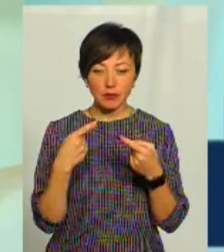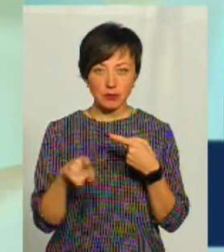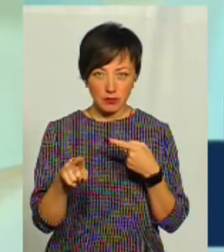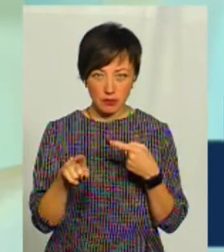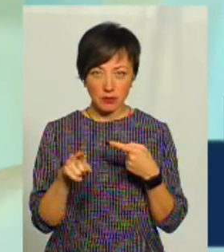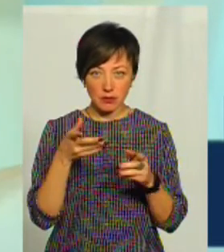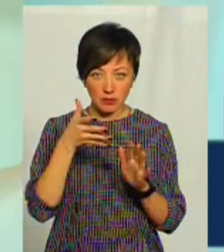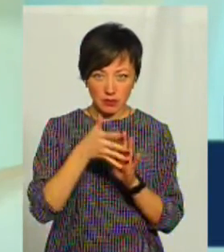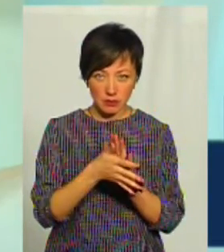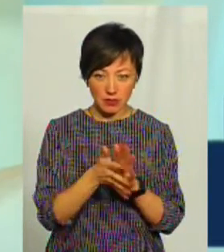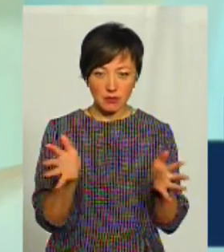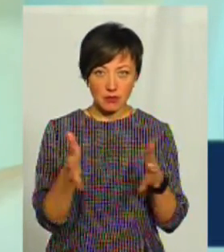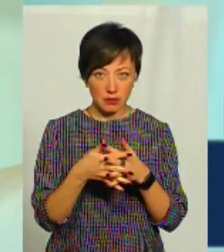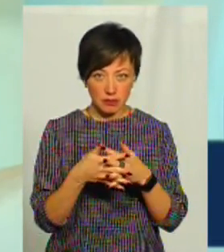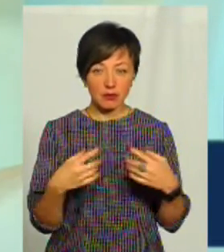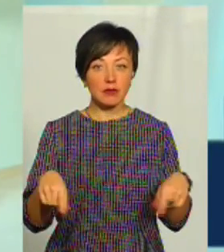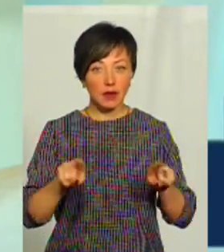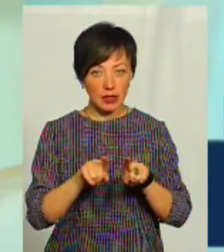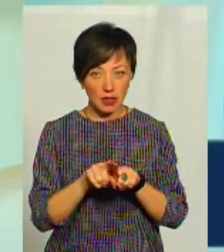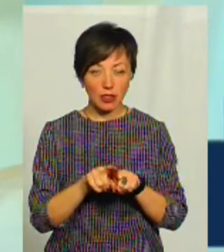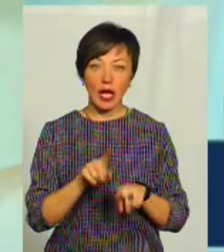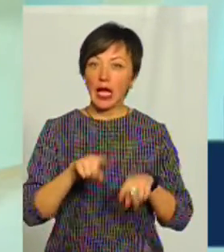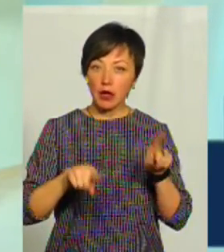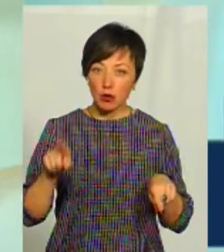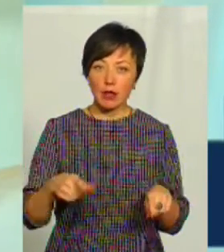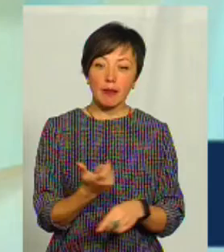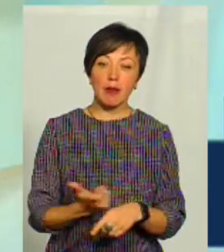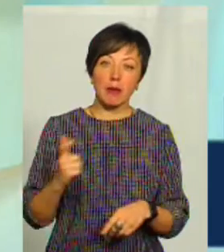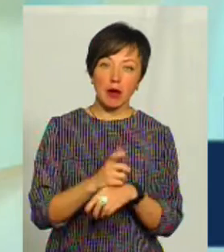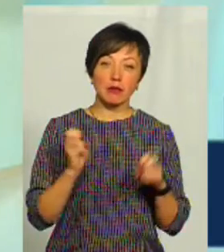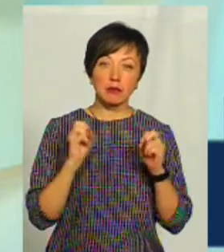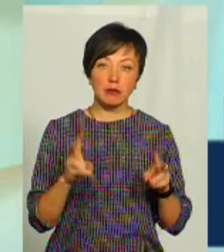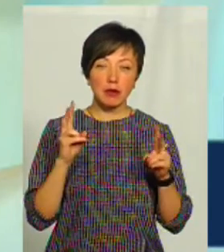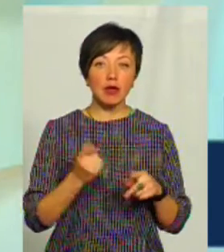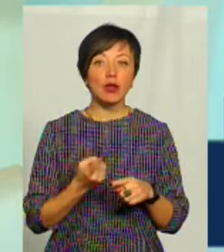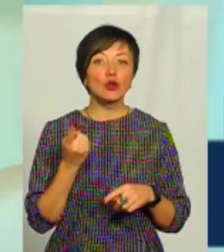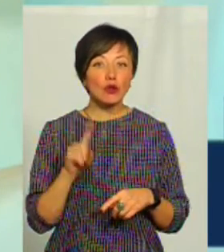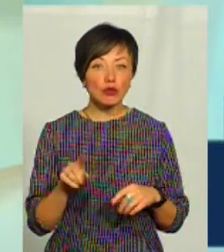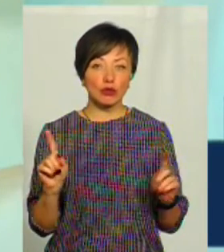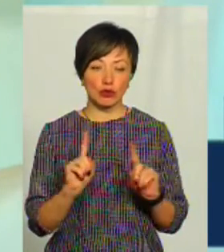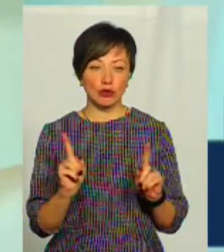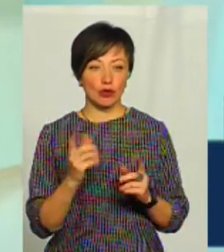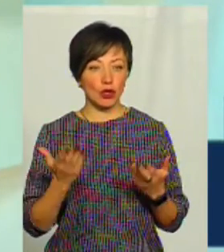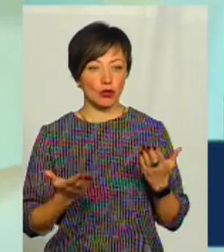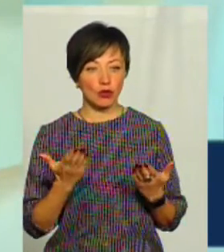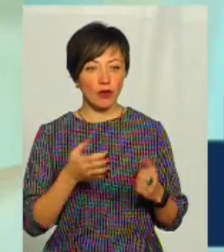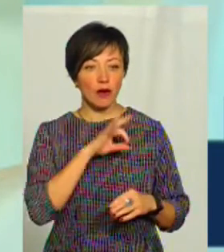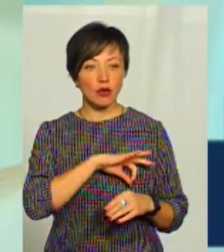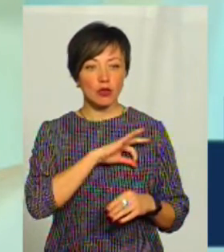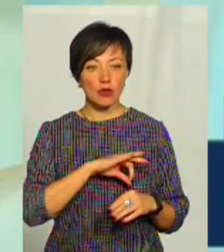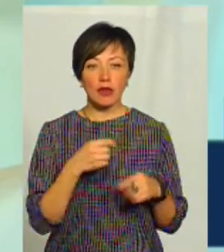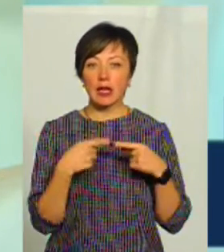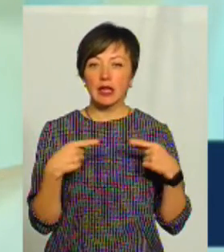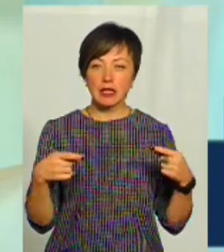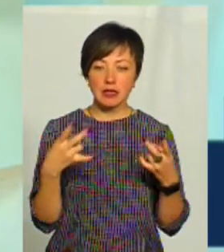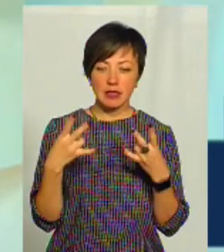інші домішки, теж, а іноді навіть набагато небезпечніше, тому що якщо використовувались